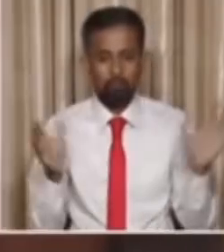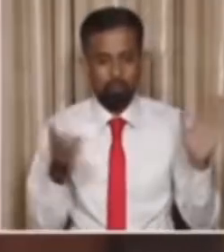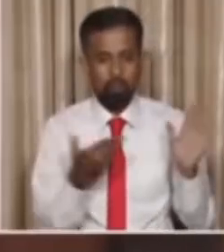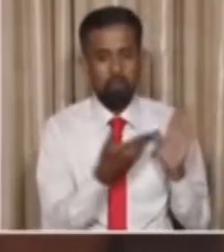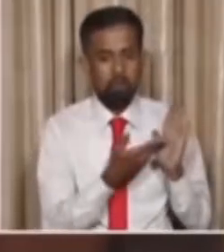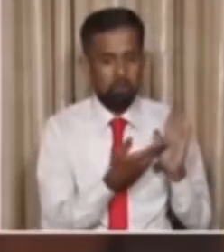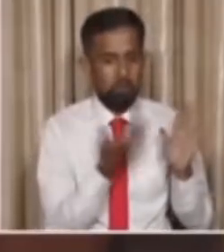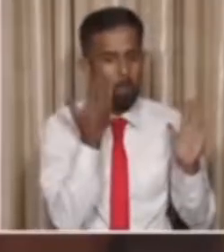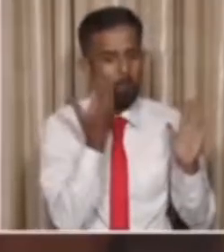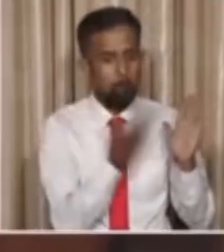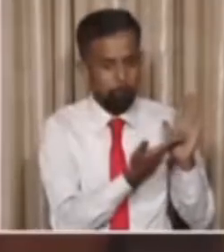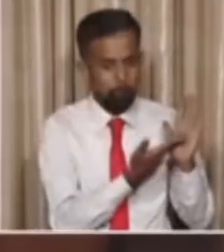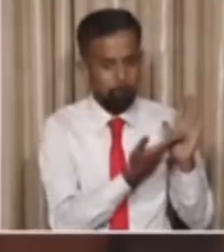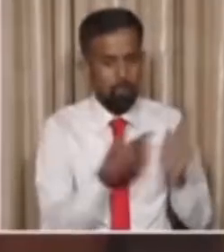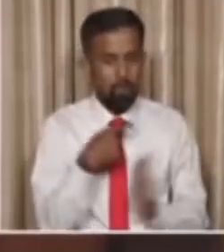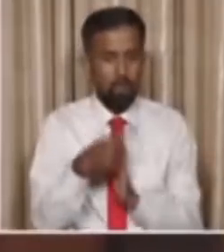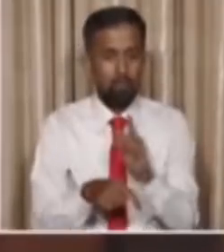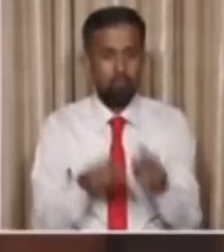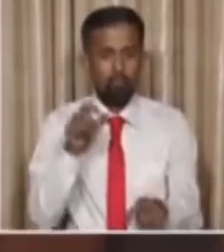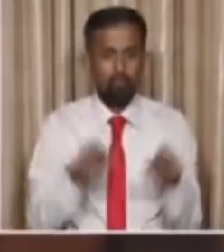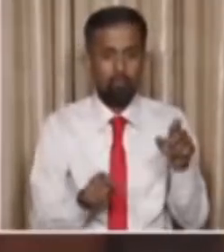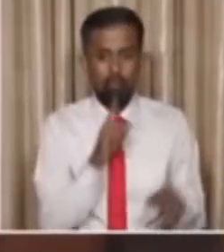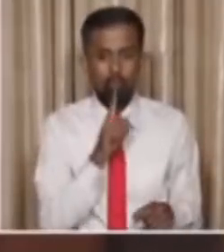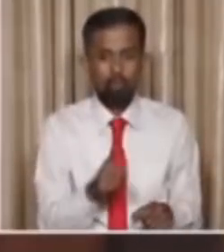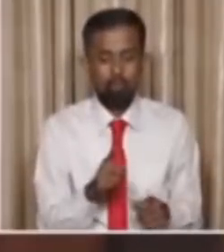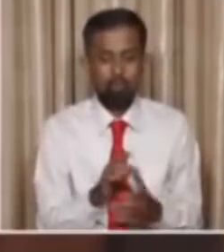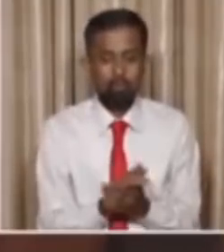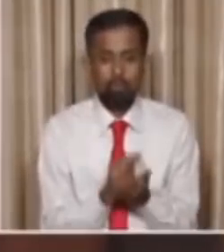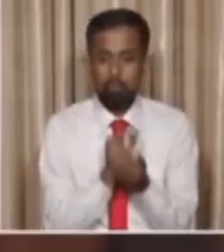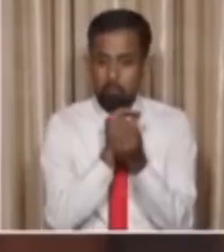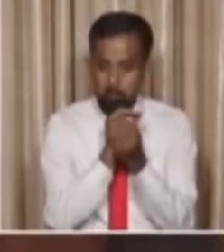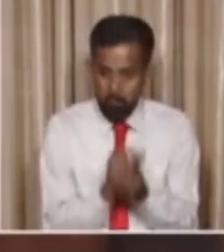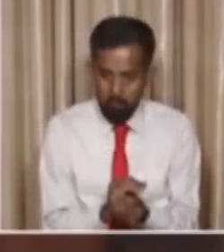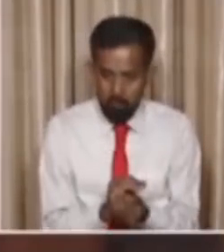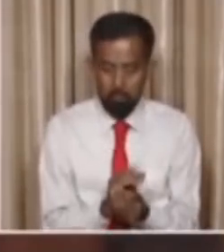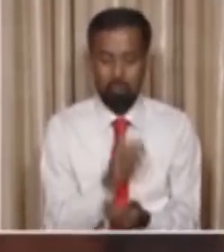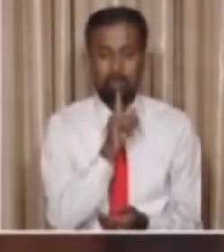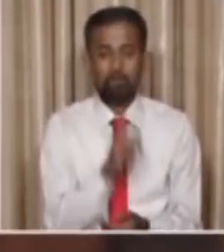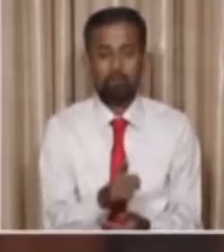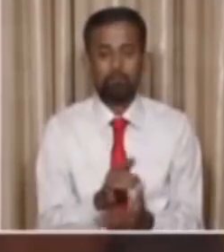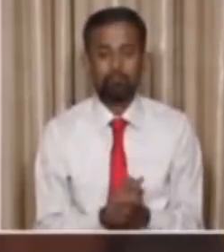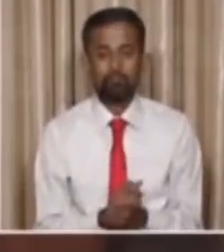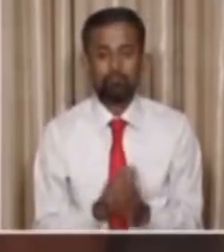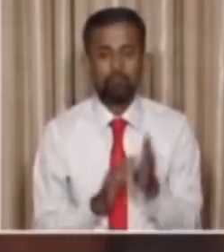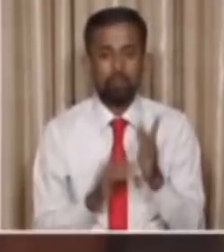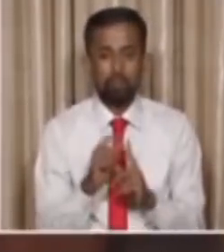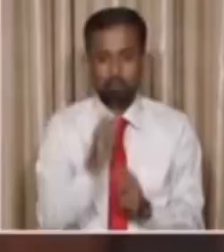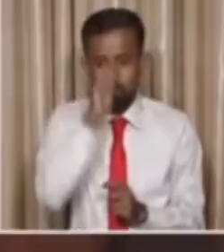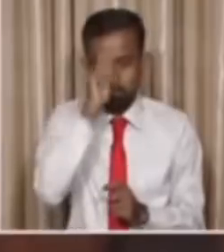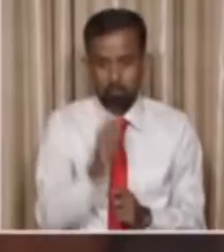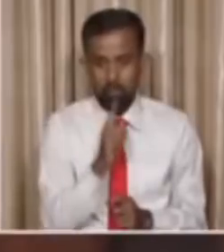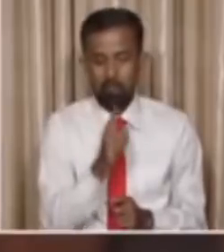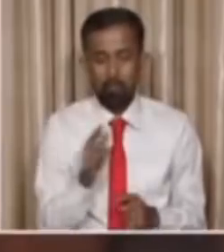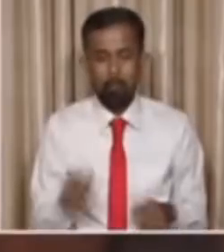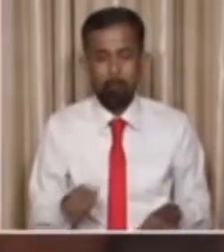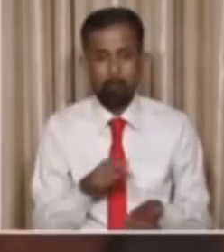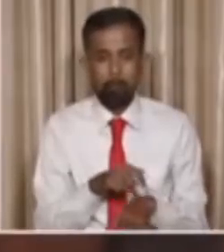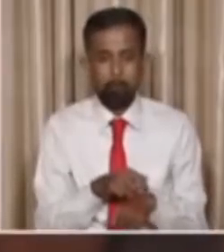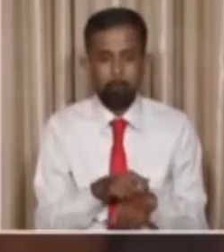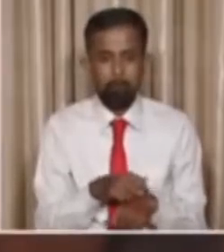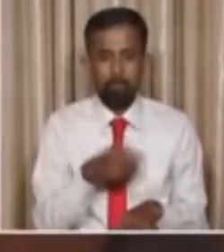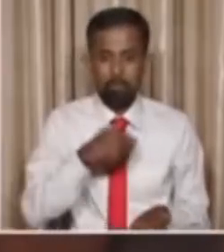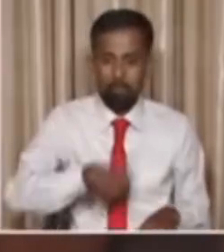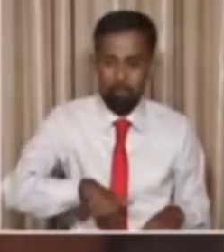වෙන්නේ ඒක නිසා රටේ ජනතාවට මම කියනවා ඉතාමත්ම ප්‍රවේශමෙන් ඉන්න කියලා මම කියනවා ඒ වගේම තමයි ගරු ඇමතුමාටත් මම කියනවා මේ අවස්ථාවේදී මේ